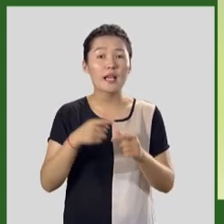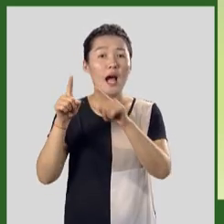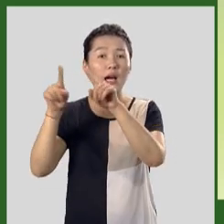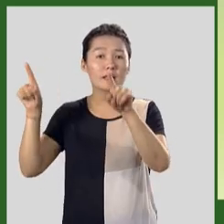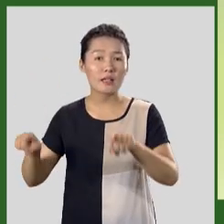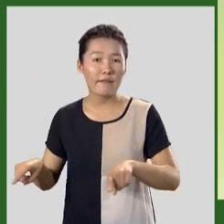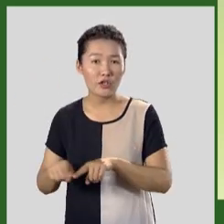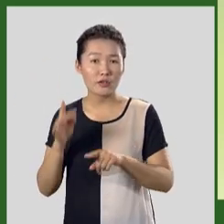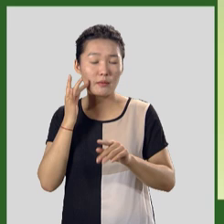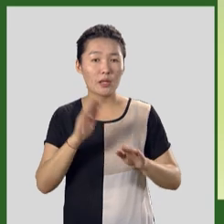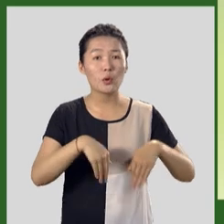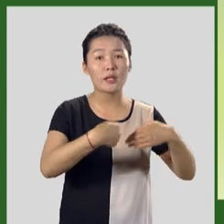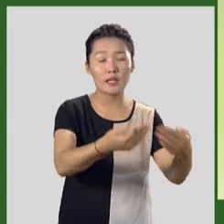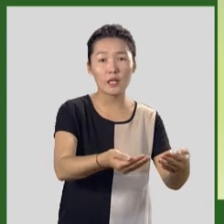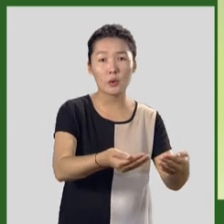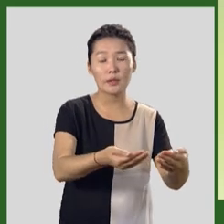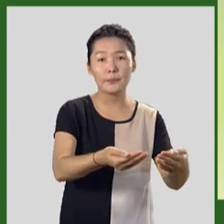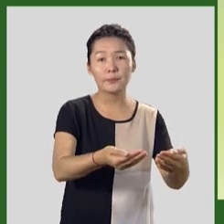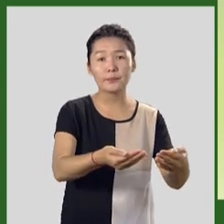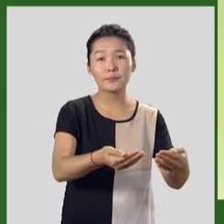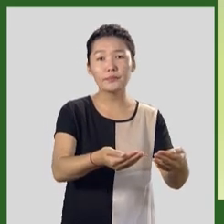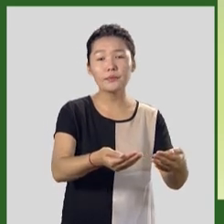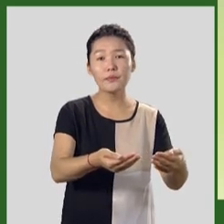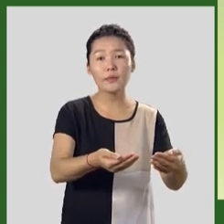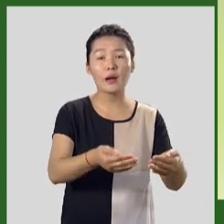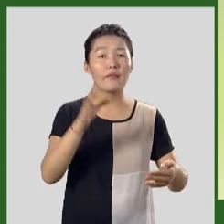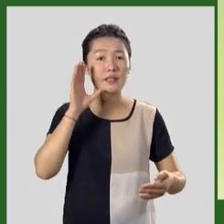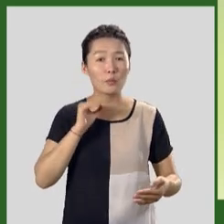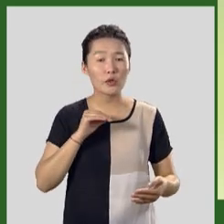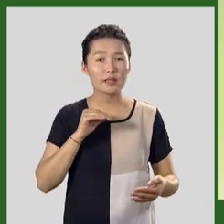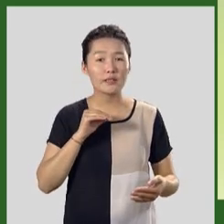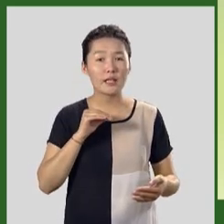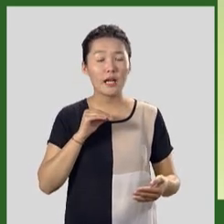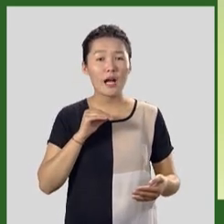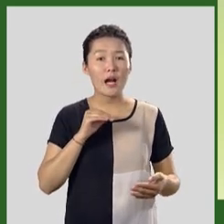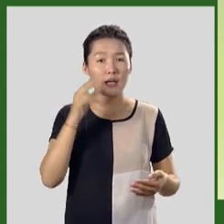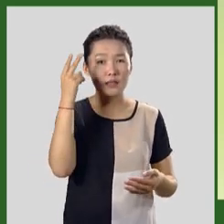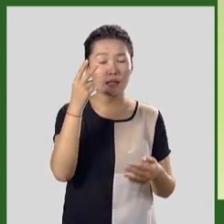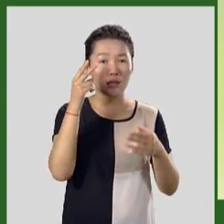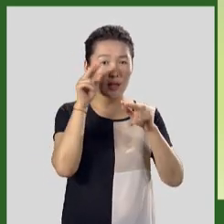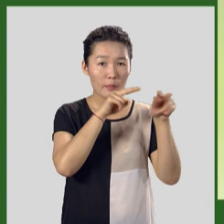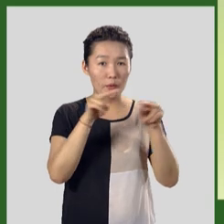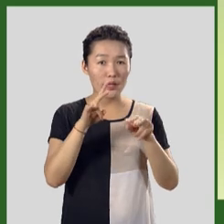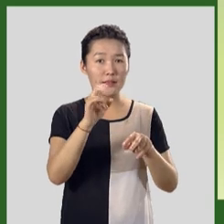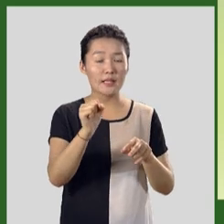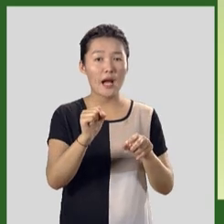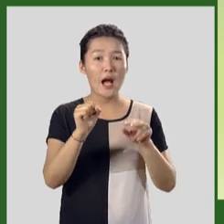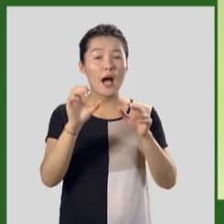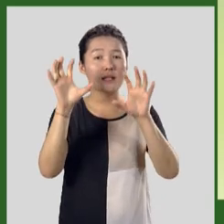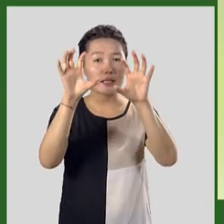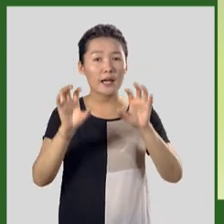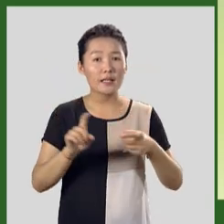который дает возможность наблюдать за закономерностями размещения в пространстве географических объектов